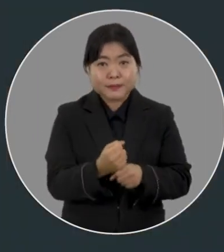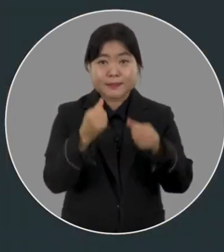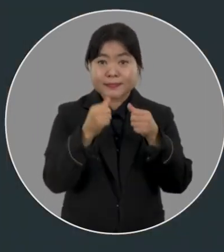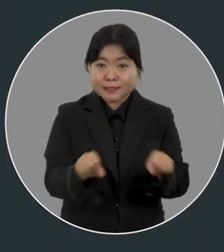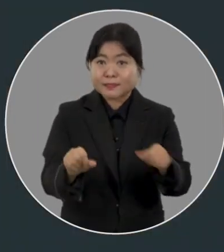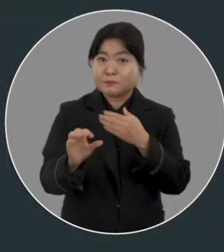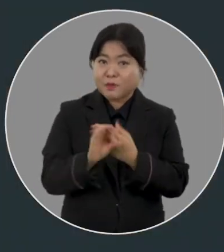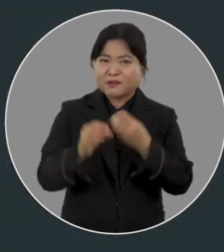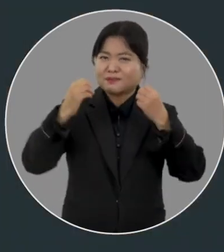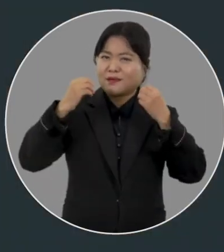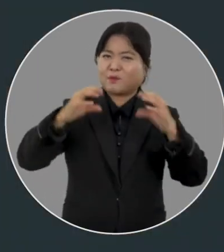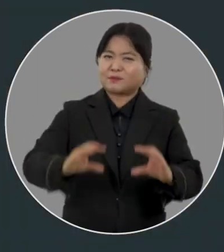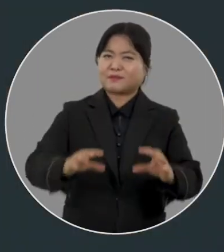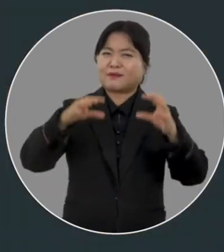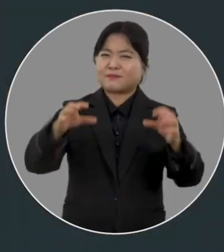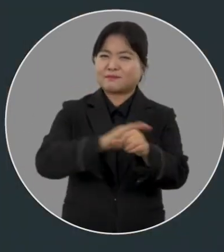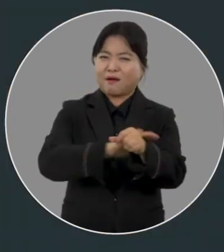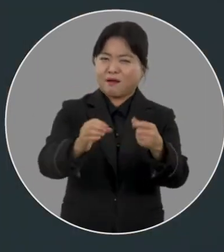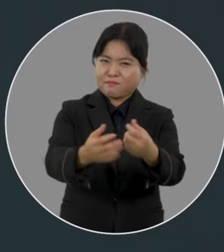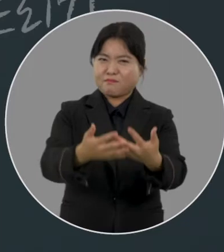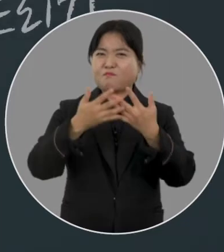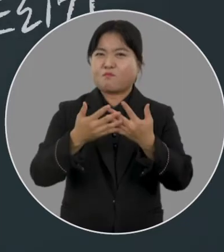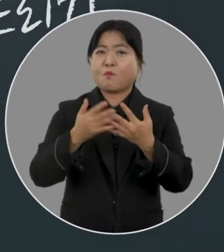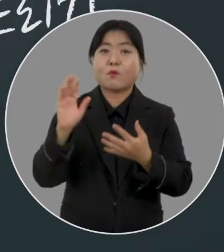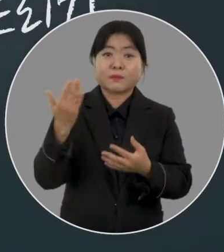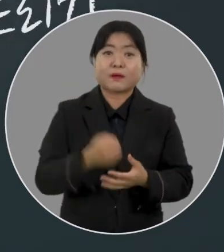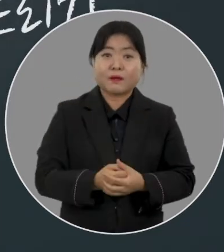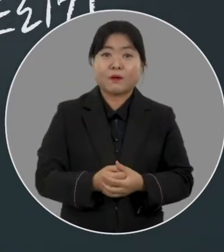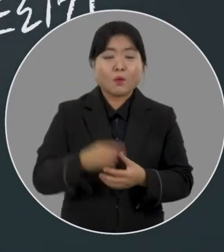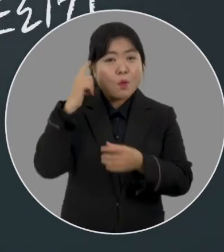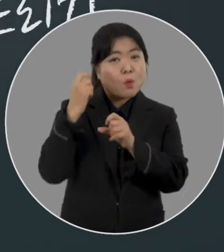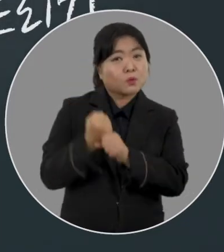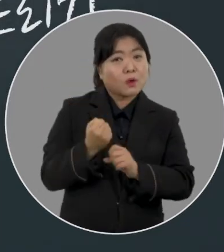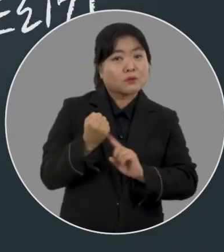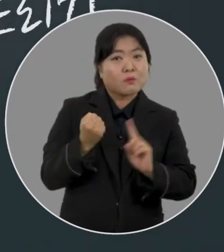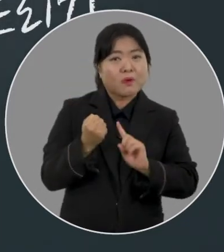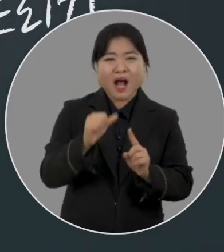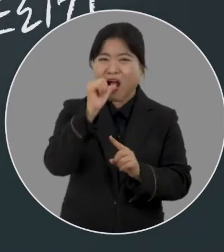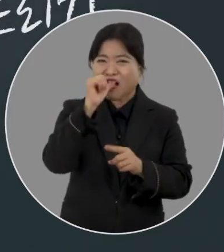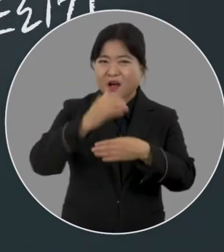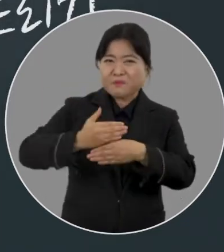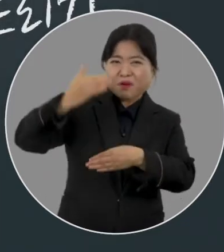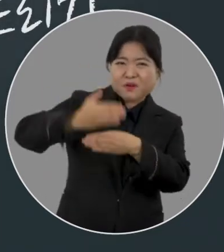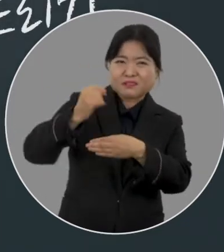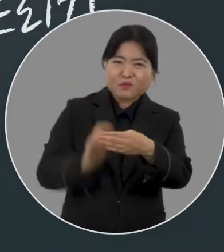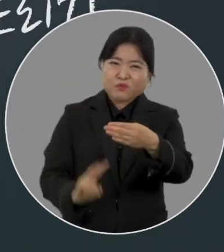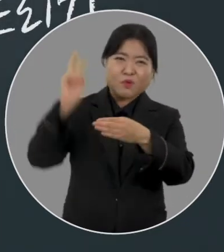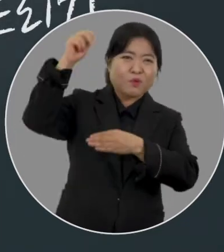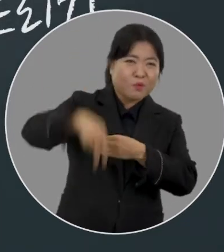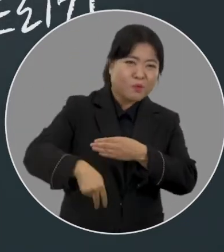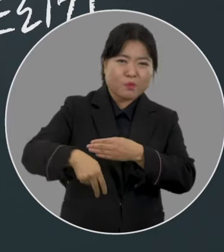고정관념을 깨뜨리면 새로운 세상이 잘 보입니다. 왜냐하면 고정관념이라는 것은 철벽과도 같아서 뛰어넘기가